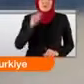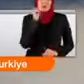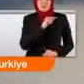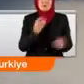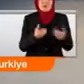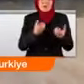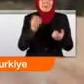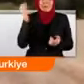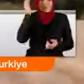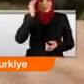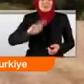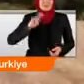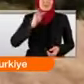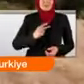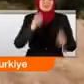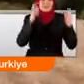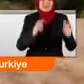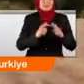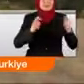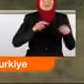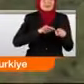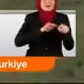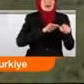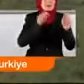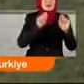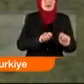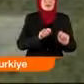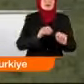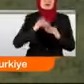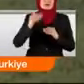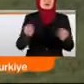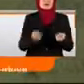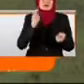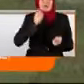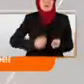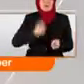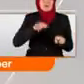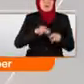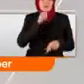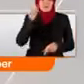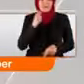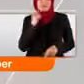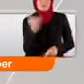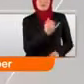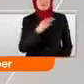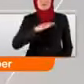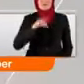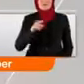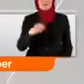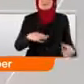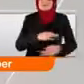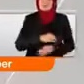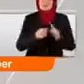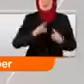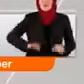yangının başından beri sahada gelişmeleri takip eden Dışişleri Bakanı Mevlüt çavuşoğlu'ndan da tepki geldi Kılıçdaroğlu bir